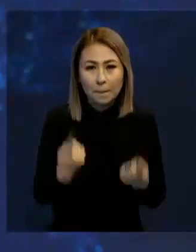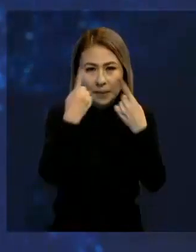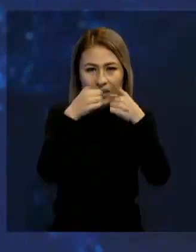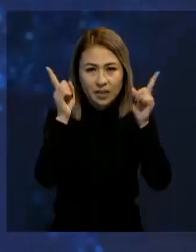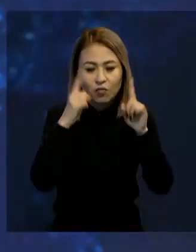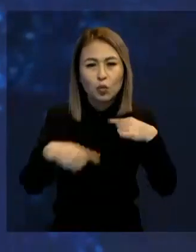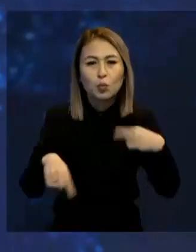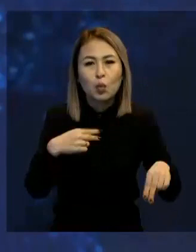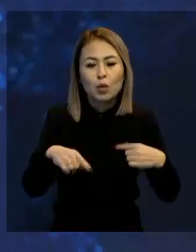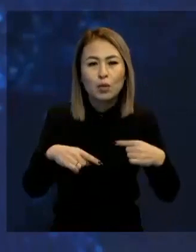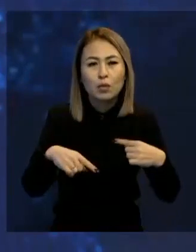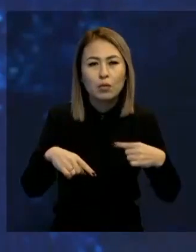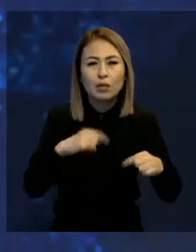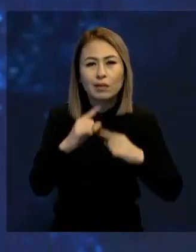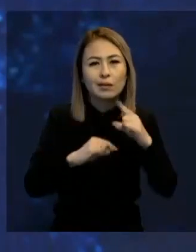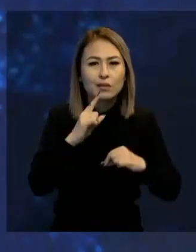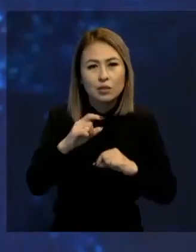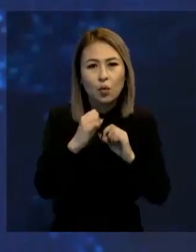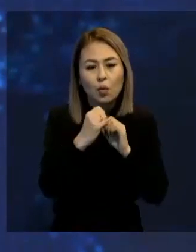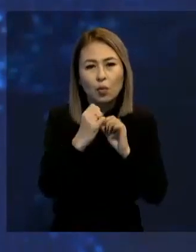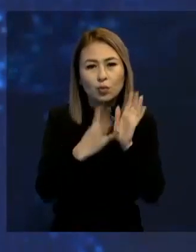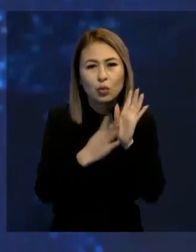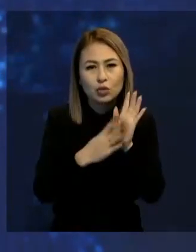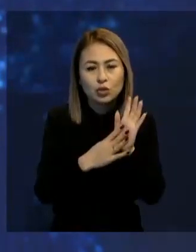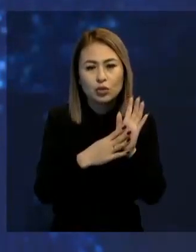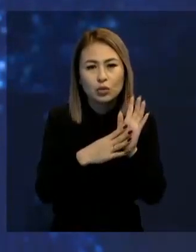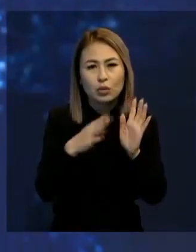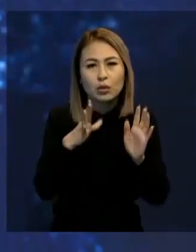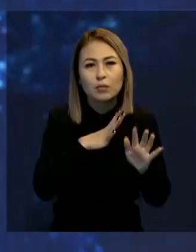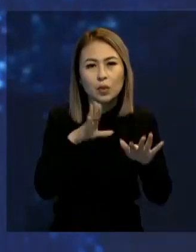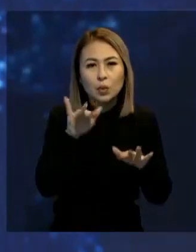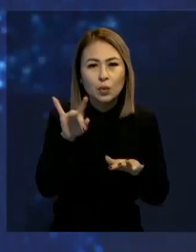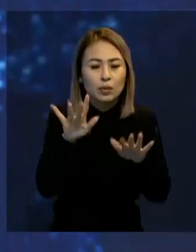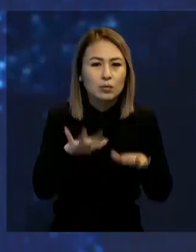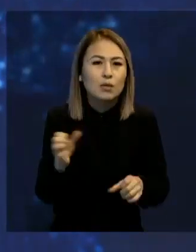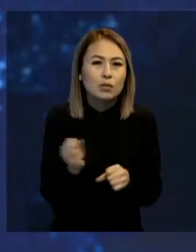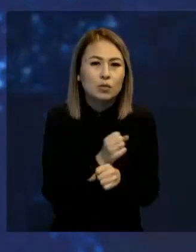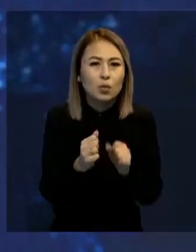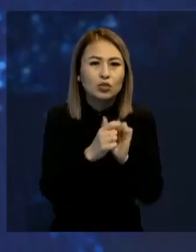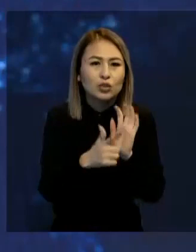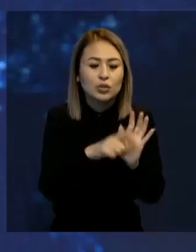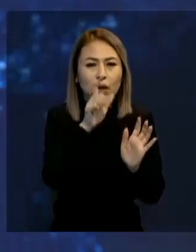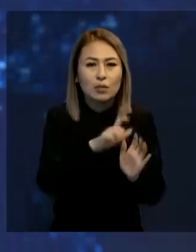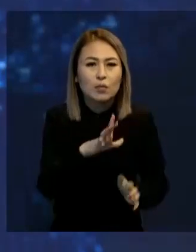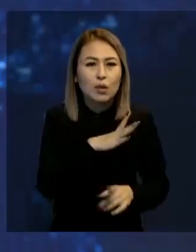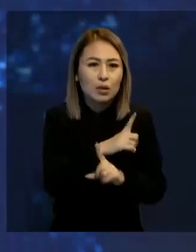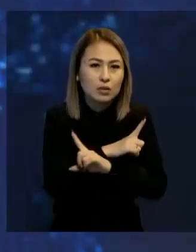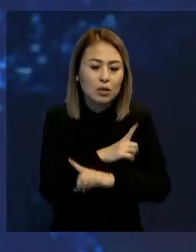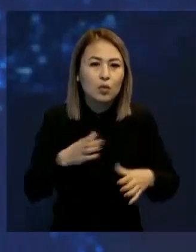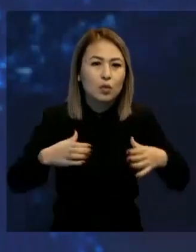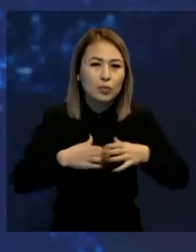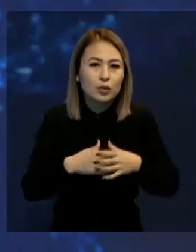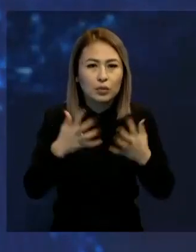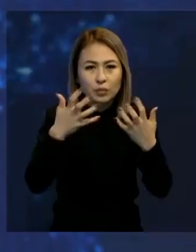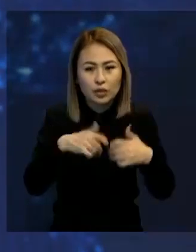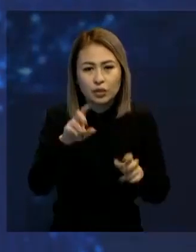Мексика футбол лигасының 9-шы туры төбелеспен аяқталып 17 адам қаза тапты. Ойын аяқталуға аз қалғанда көрермендер